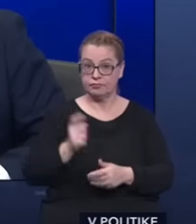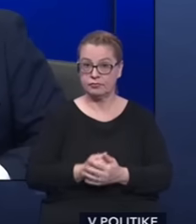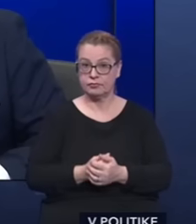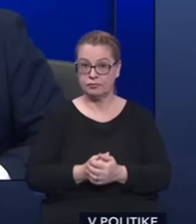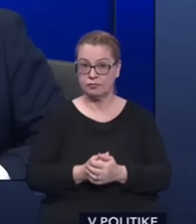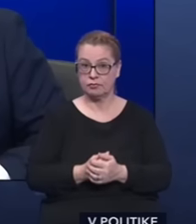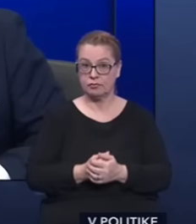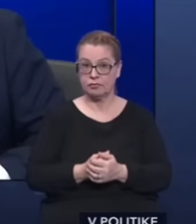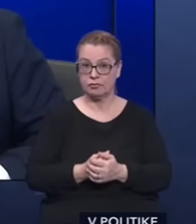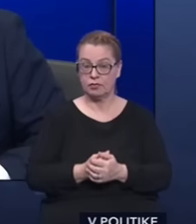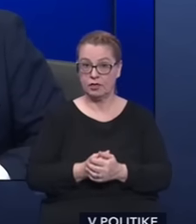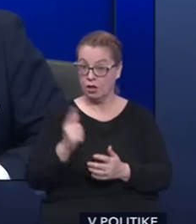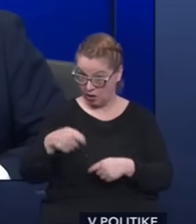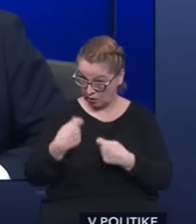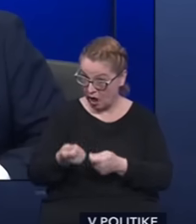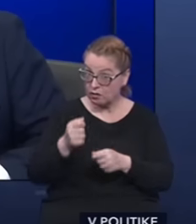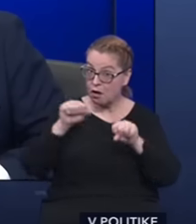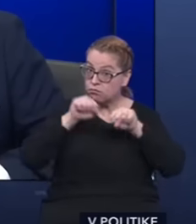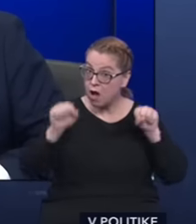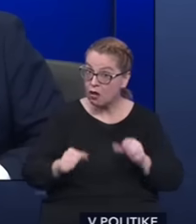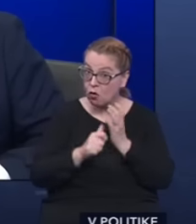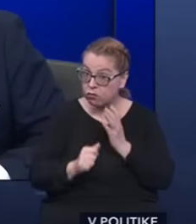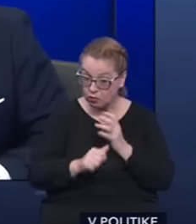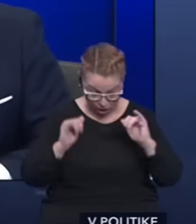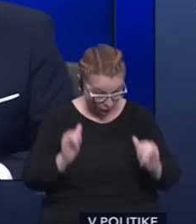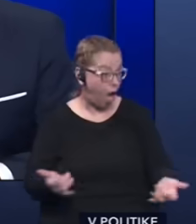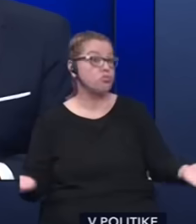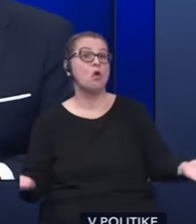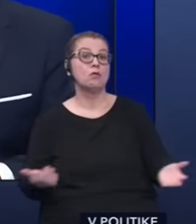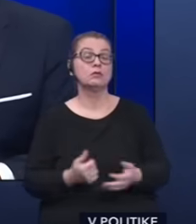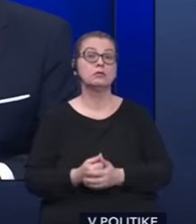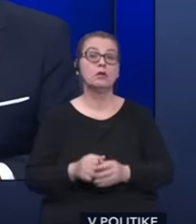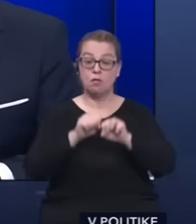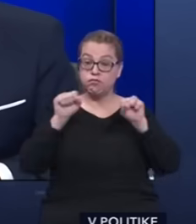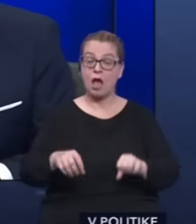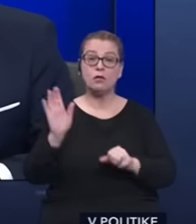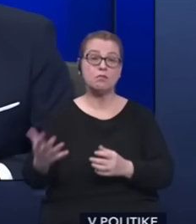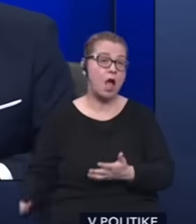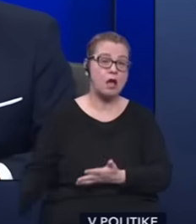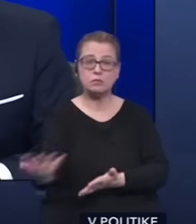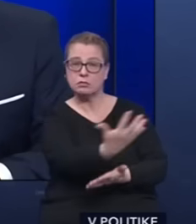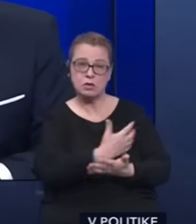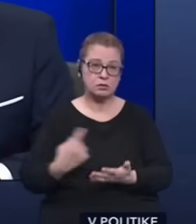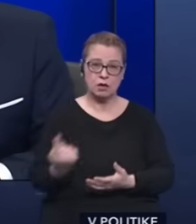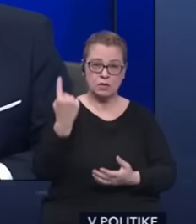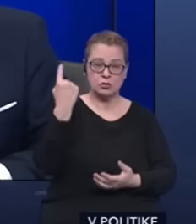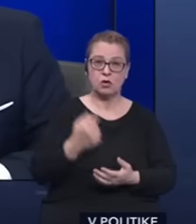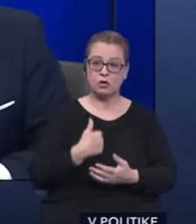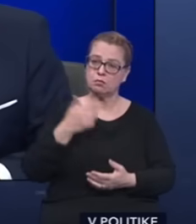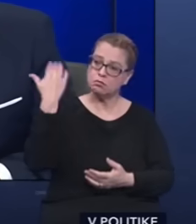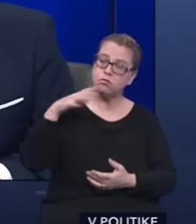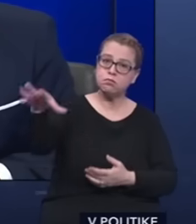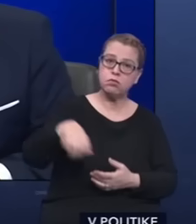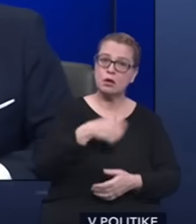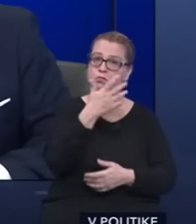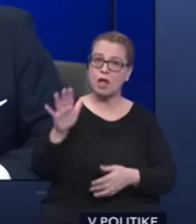Zavediete dokázali... Zavediete bankový odvod. Teda. My sme, áno, hej? A počúvajte, banky majú zisky, aké nemali nikdy v histórii. Brali sme im 500